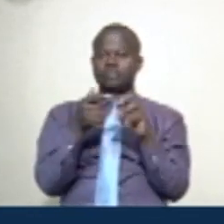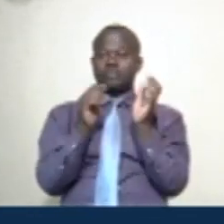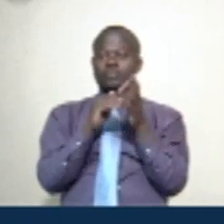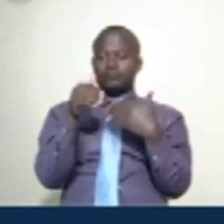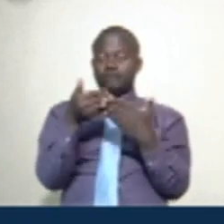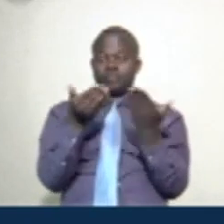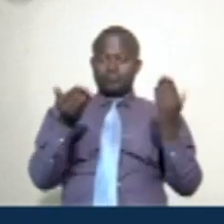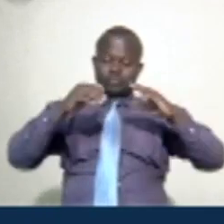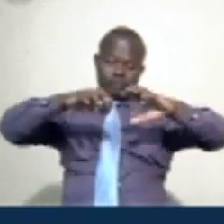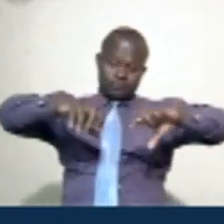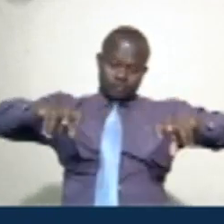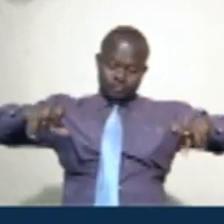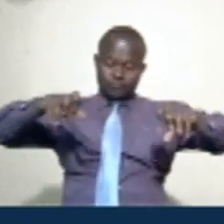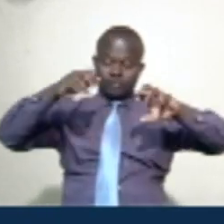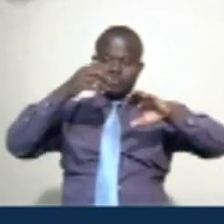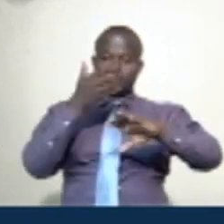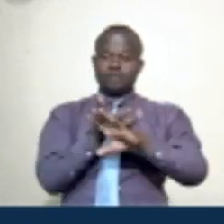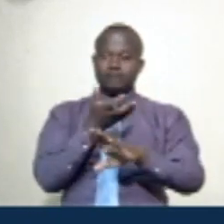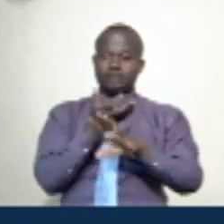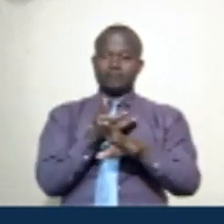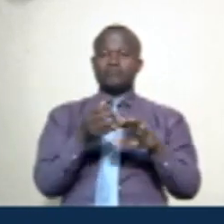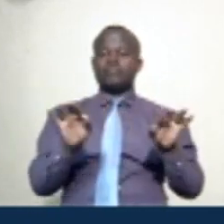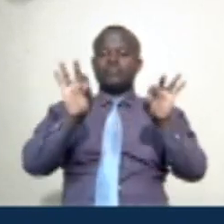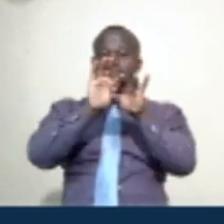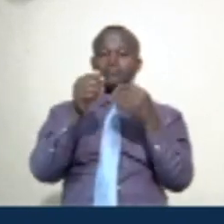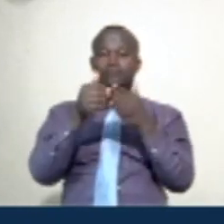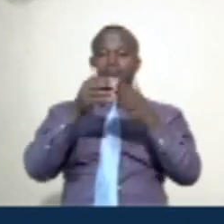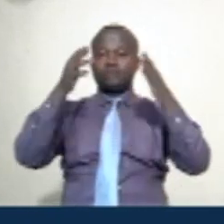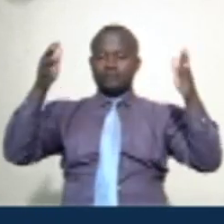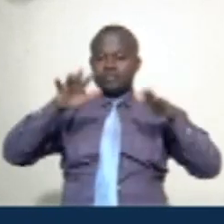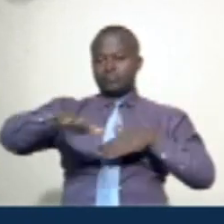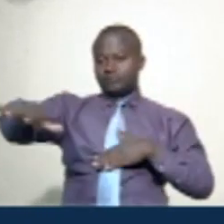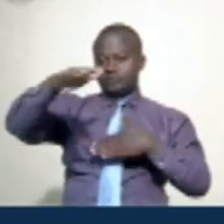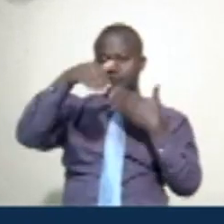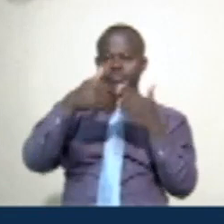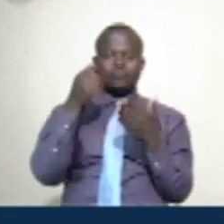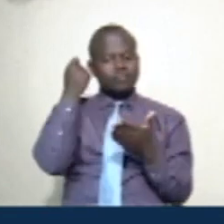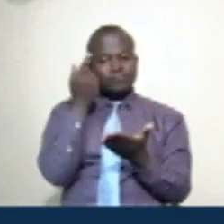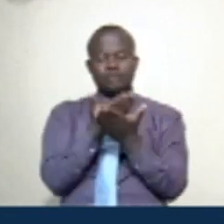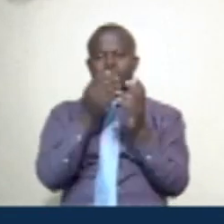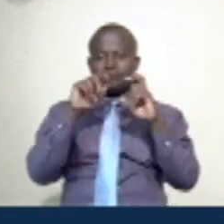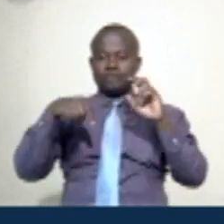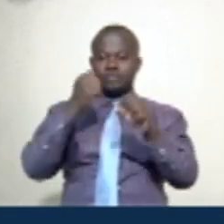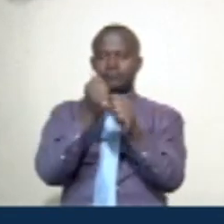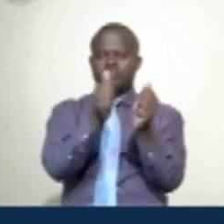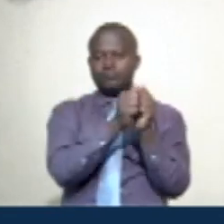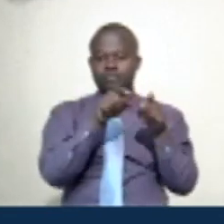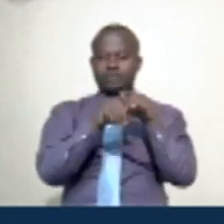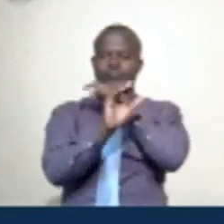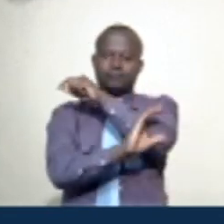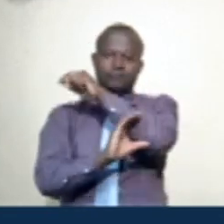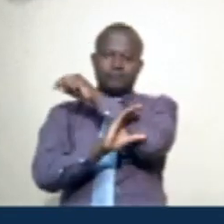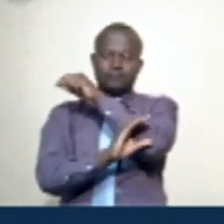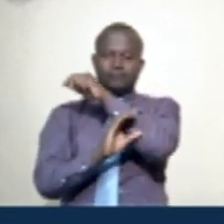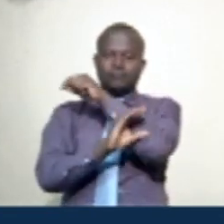ariko ubucukuzi n'ubucuruzi bw'amabuye y'agaciro ni ikintu cyagutse muri aka karere birasaba ko dukorera hamwe nk'ibihugu.